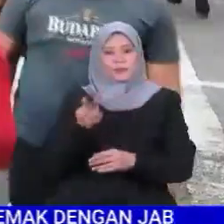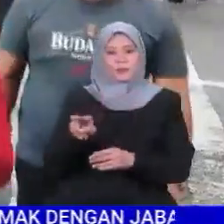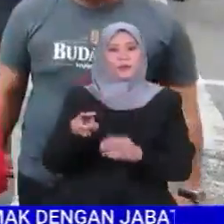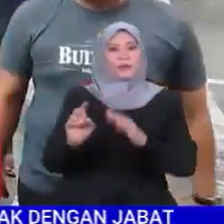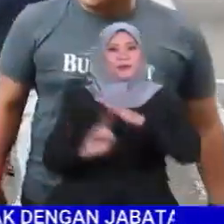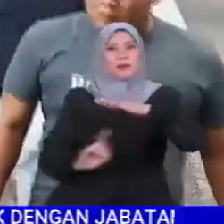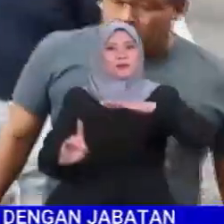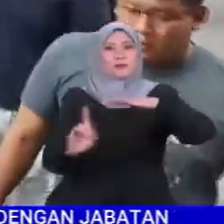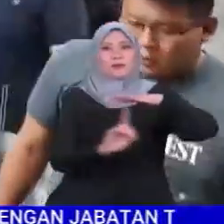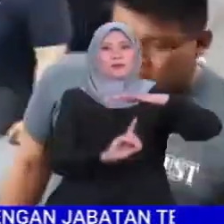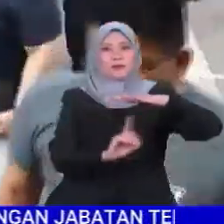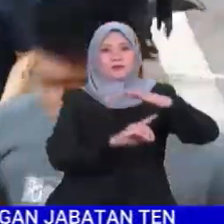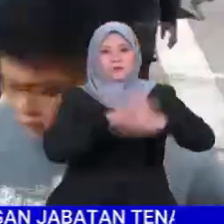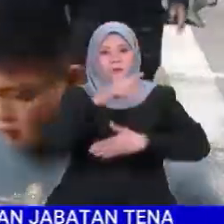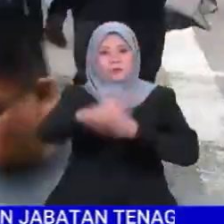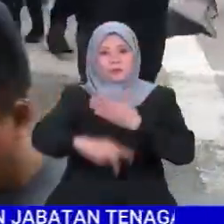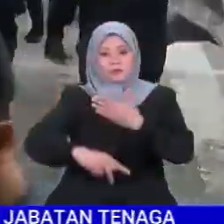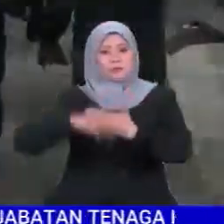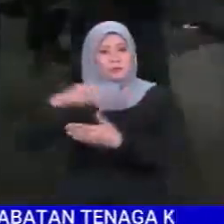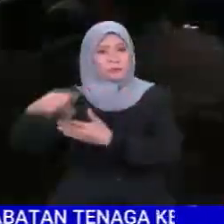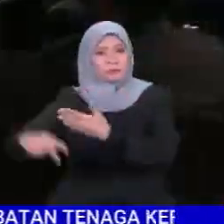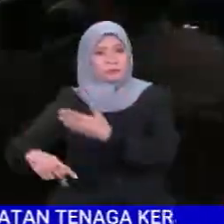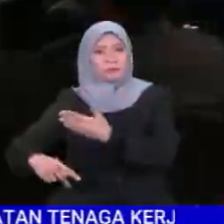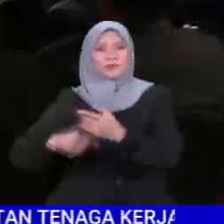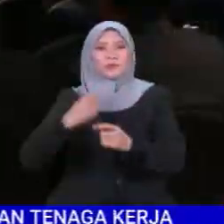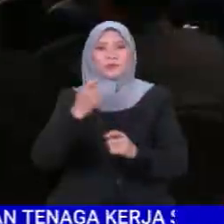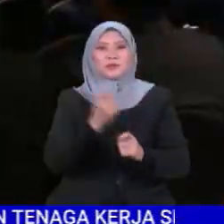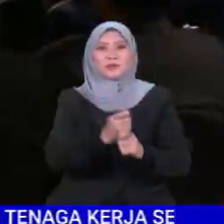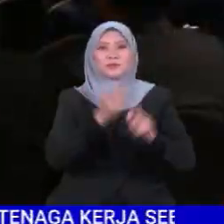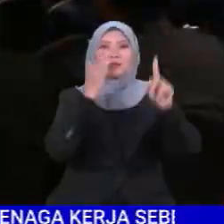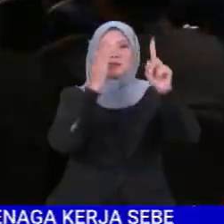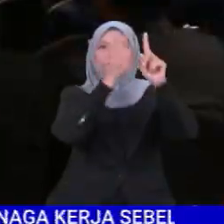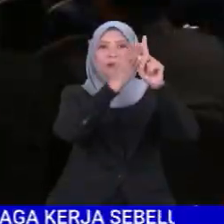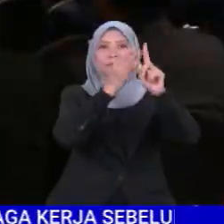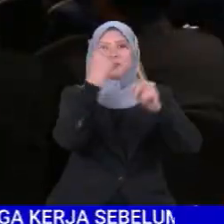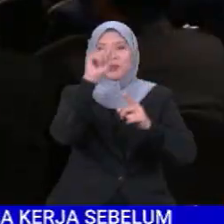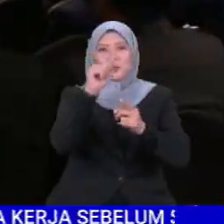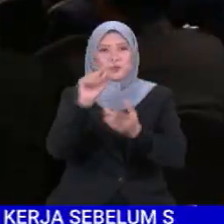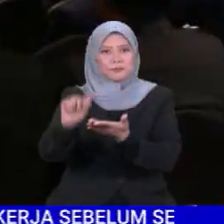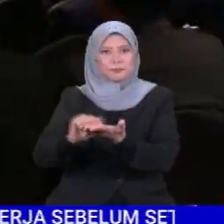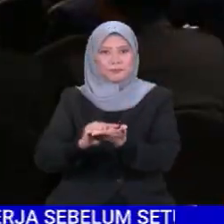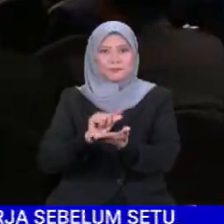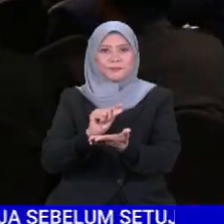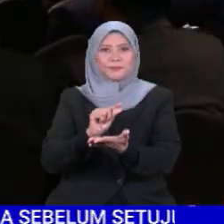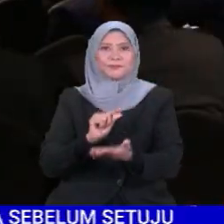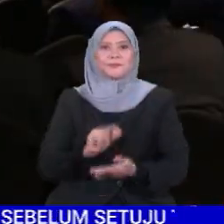kepada dasar-dasar dan program yang berupaya menetapkan sasaran pertumbuhan gaji.